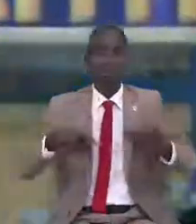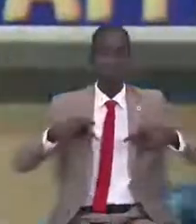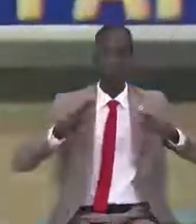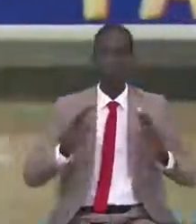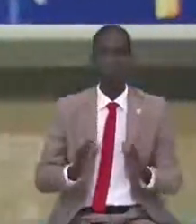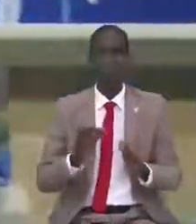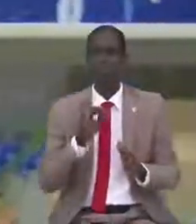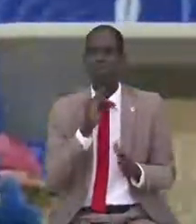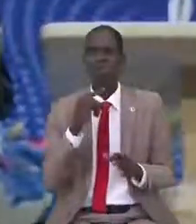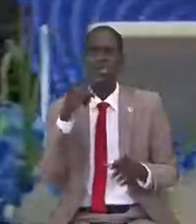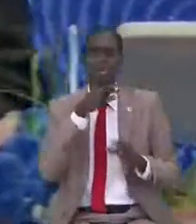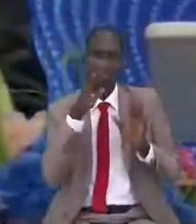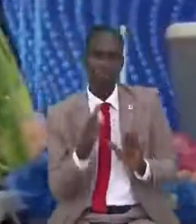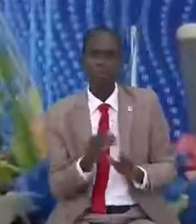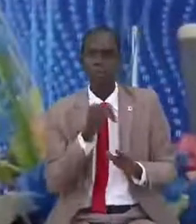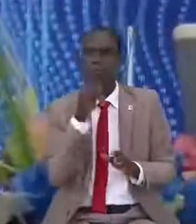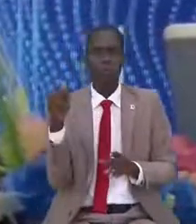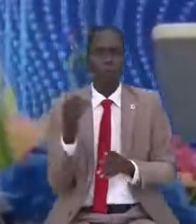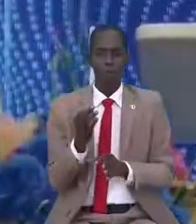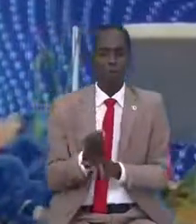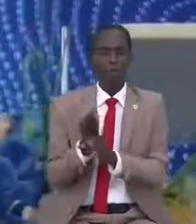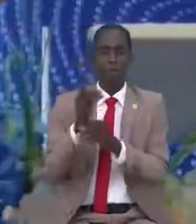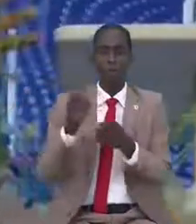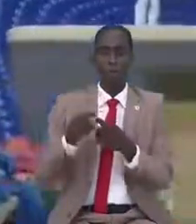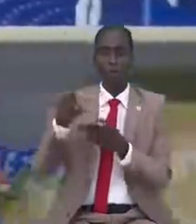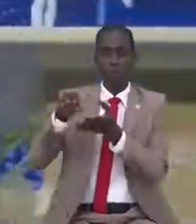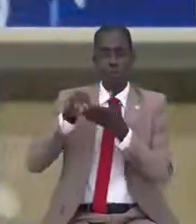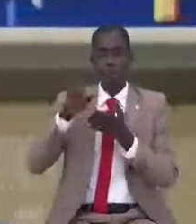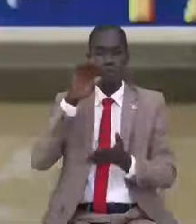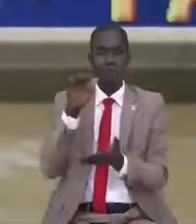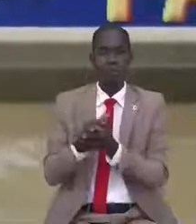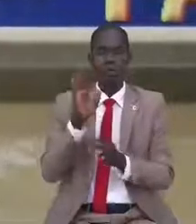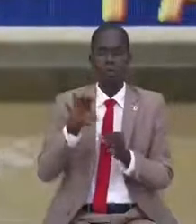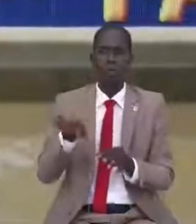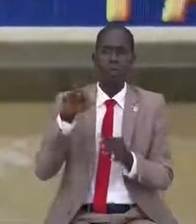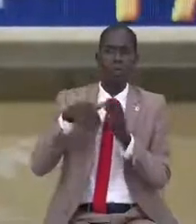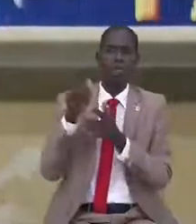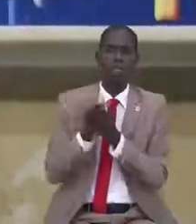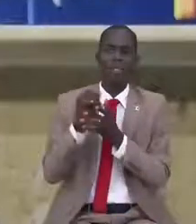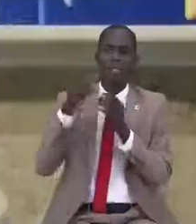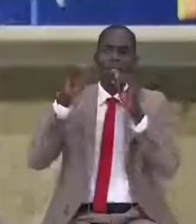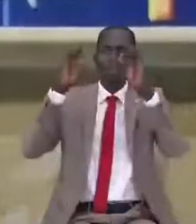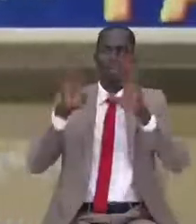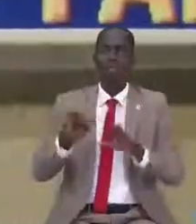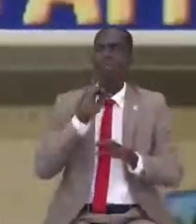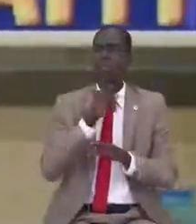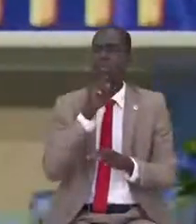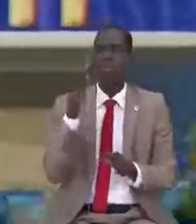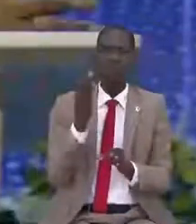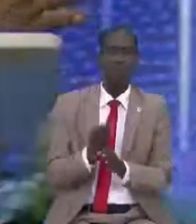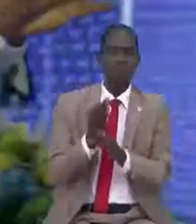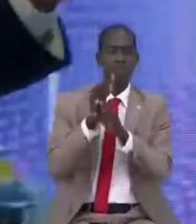dissolu, c'est un homme qui n'est pas, c'est un homme infidèle à sa femme, c'est une femme qui est